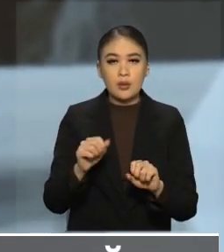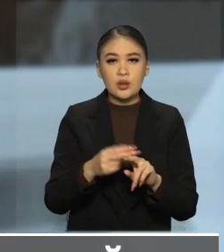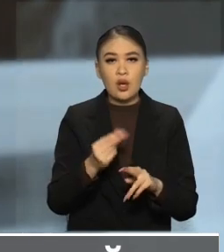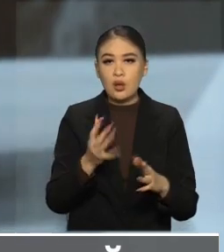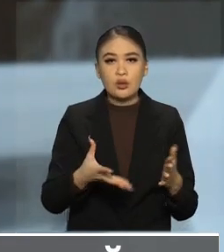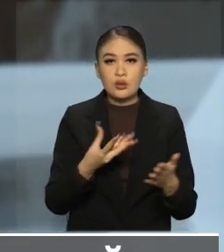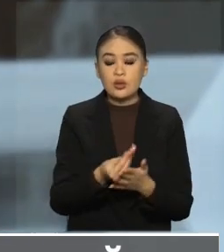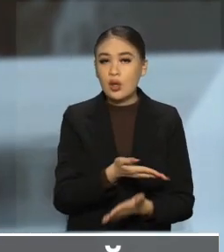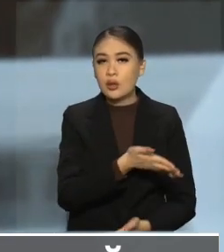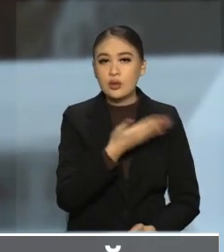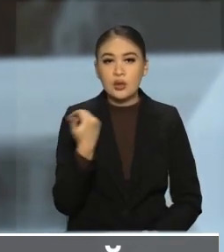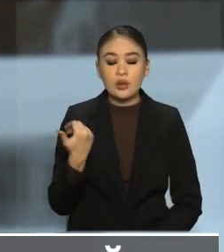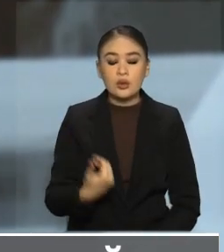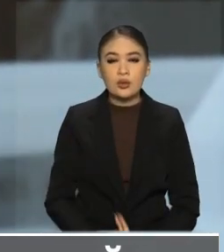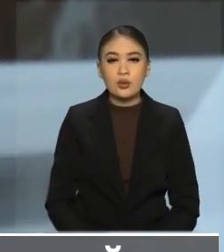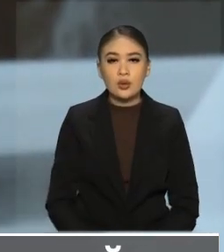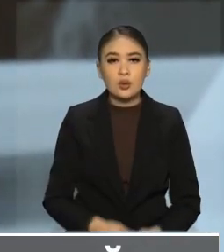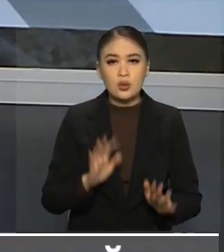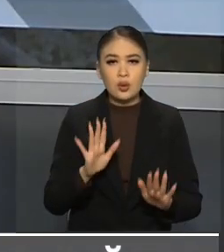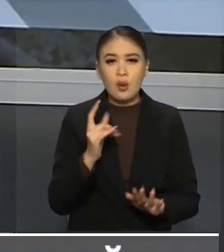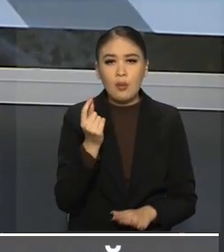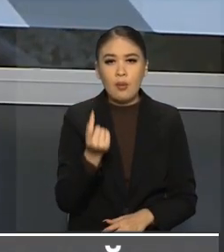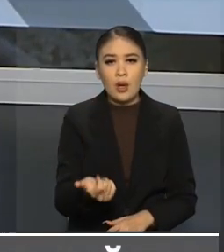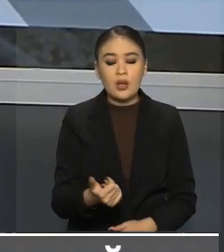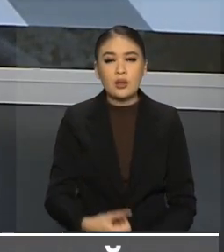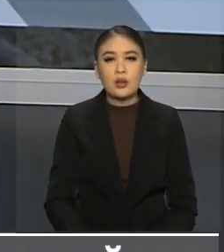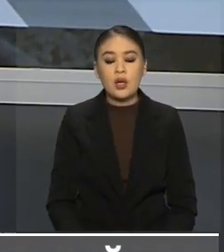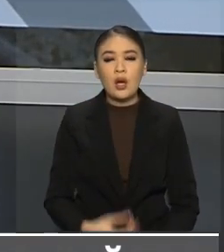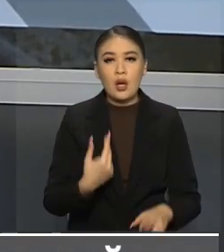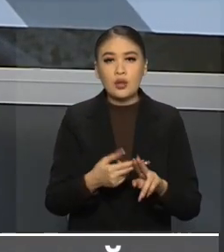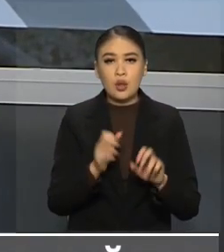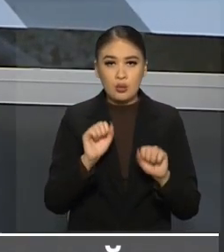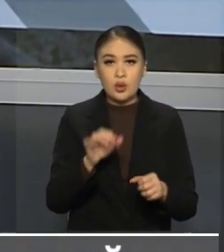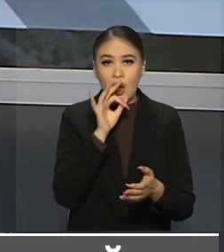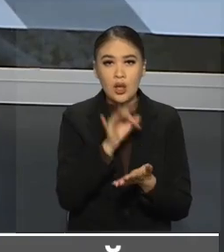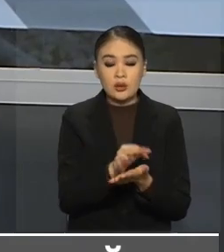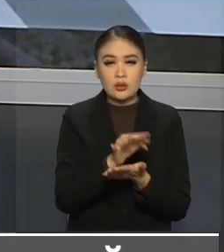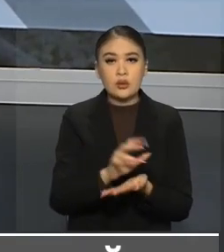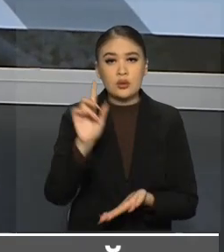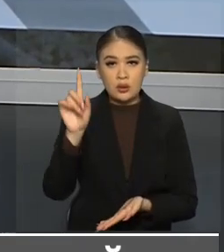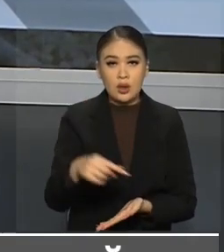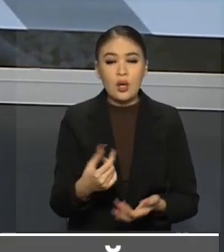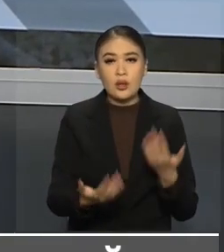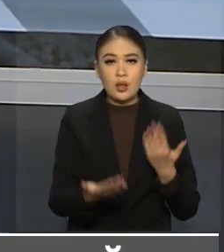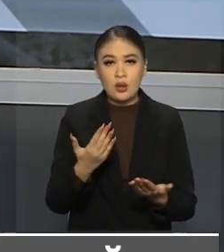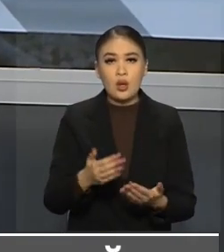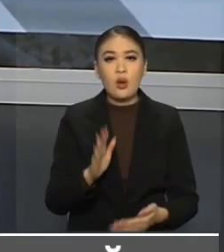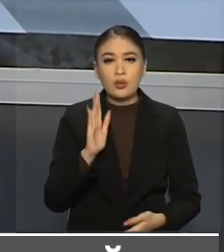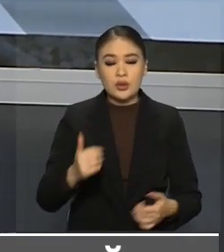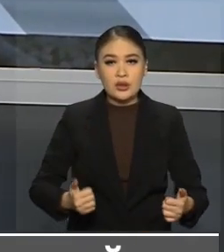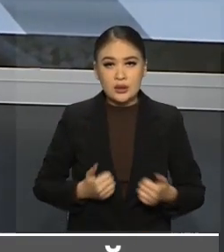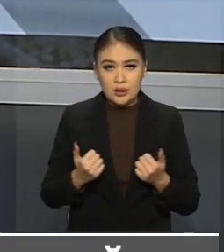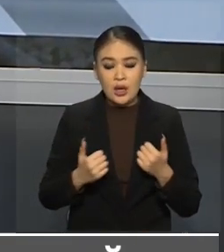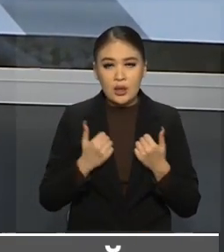ақша бөлмейді. Шамалы ғана. Осы тұрғыдан жазаға тартуға болатын шығар, яки? Болады. Біз осы тұрғыдан тартуға тырысып